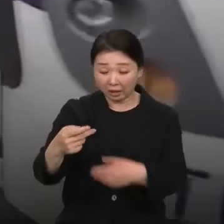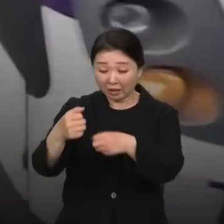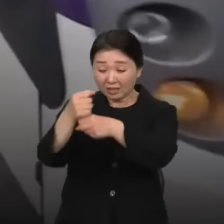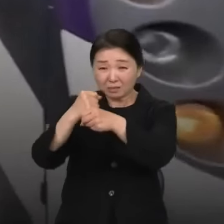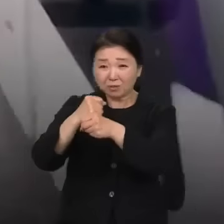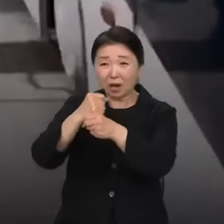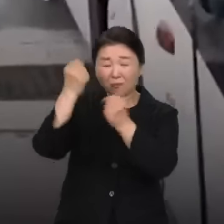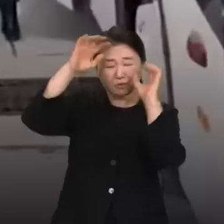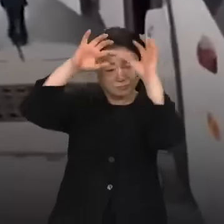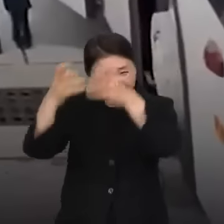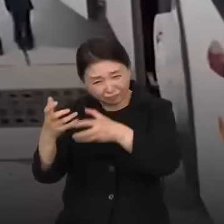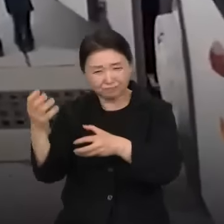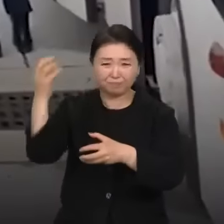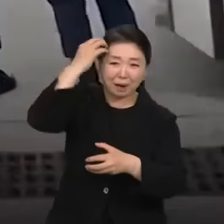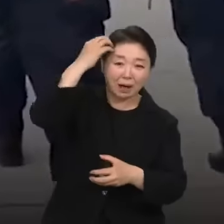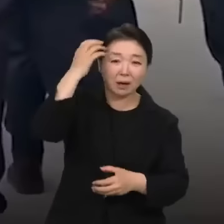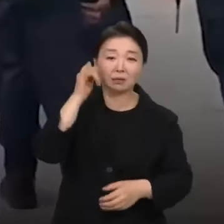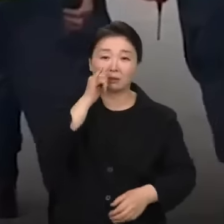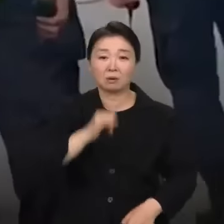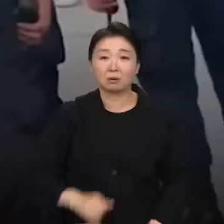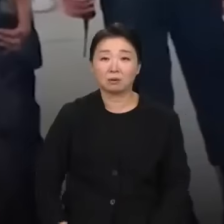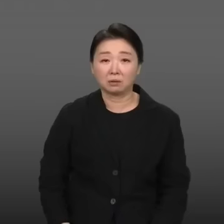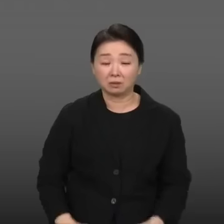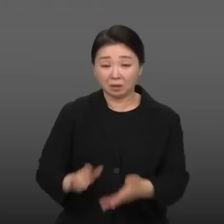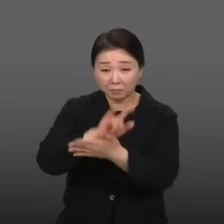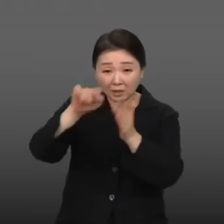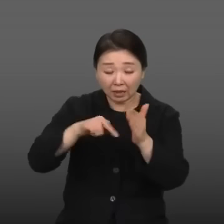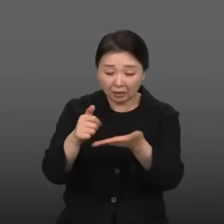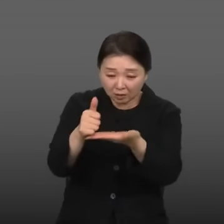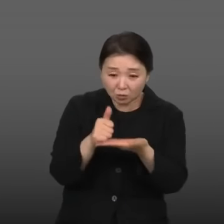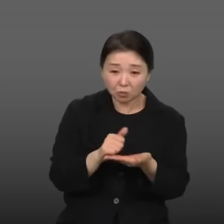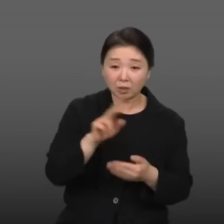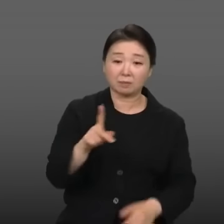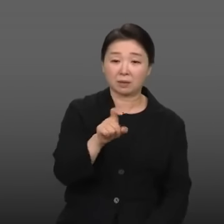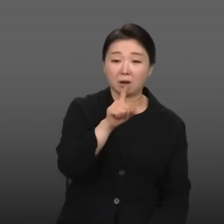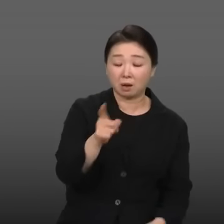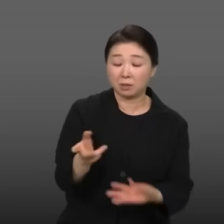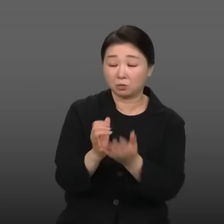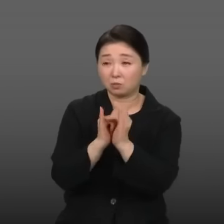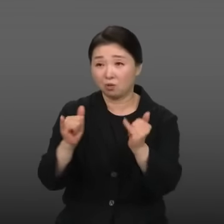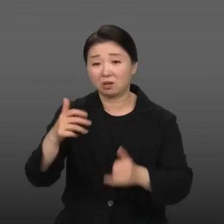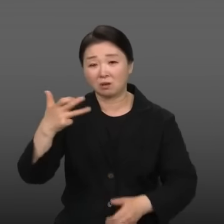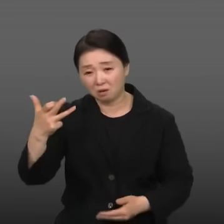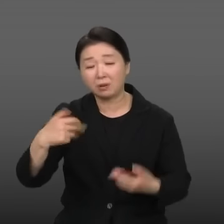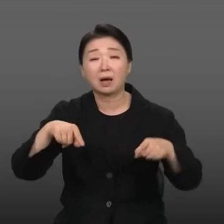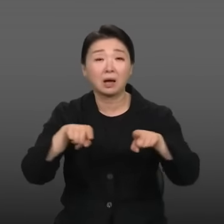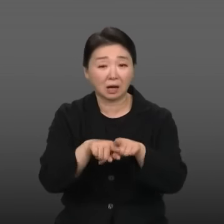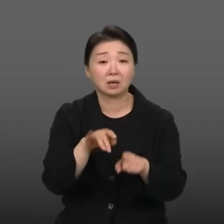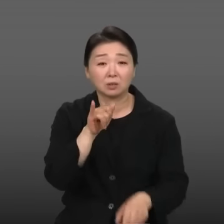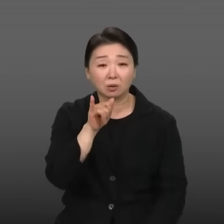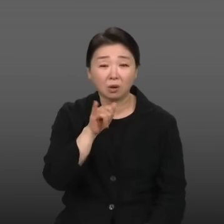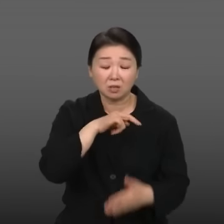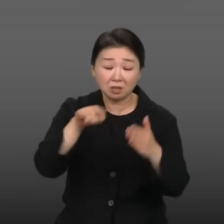짐에 부딪힌 승객도 있습니다. 비행기 안에는 승객 211명과 승무원 18명이 타고 있었는데 이 중엔 한국인